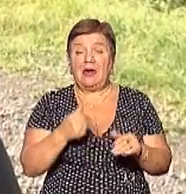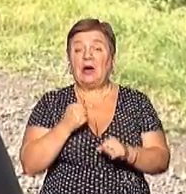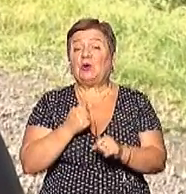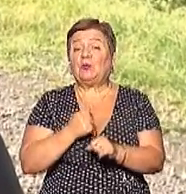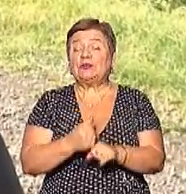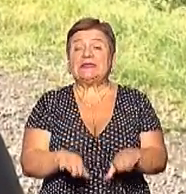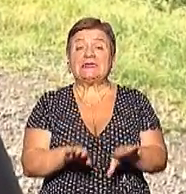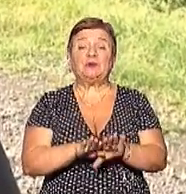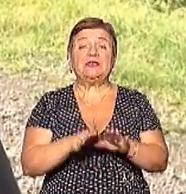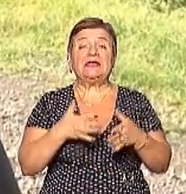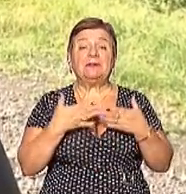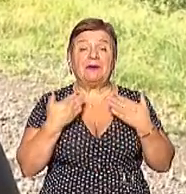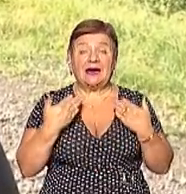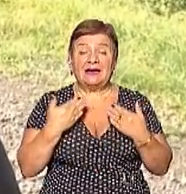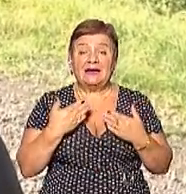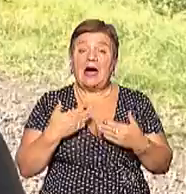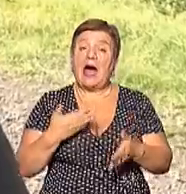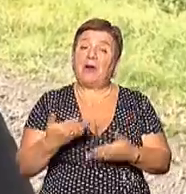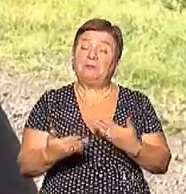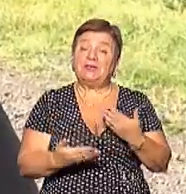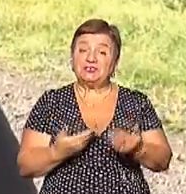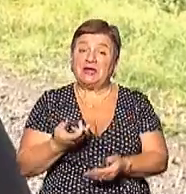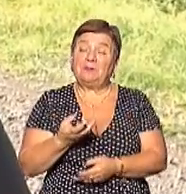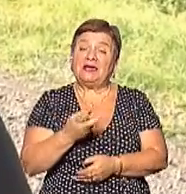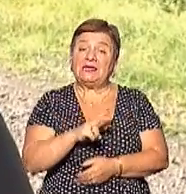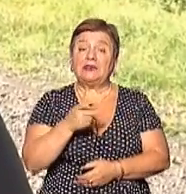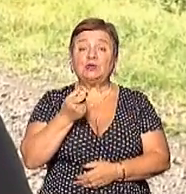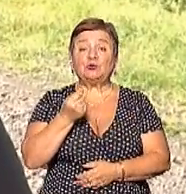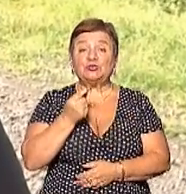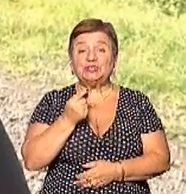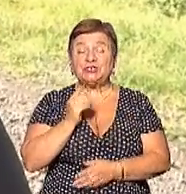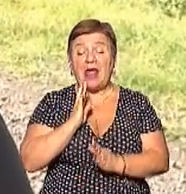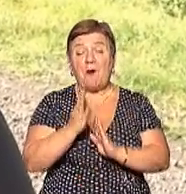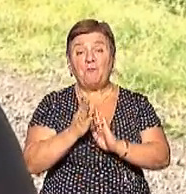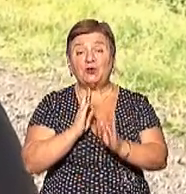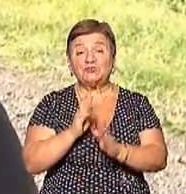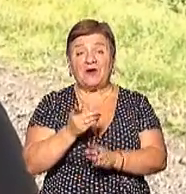Роботи як такої нема, а десь піший перехід, може він би десь трошечки пожвавив